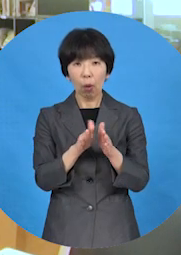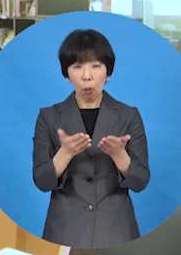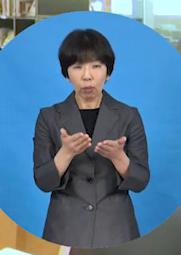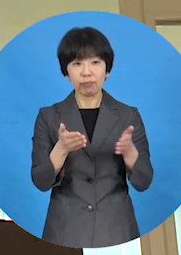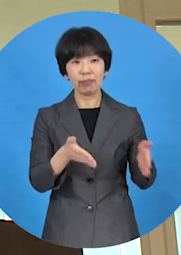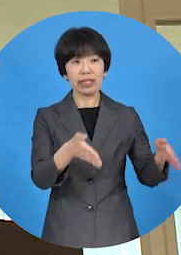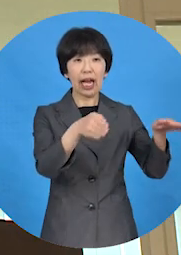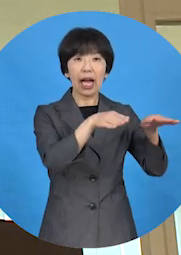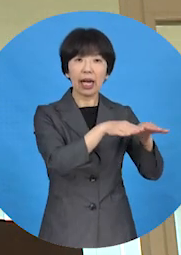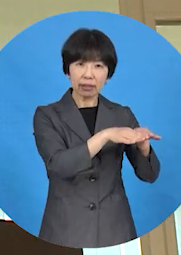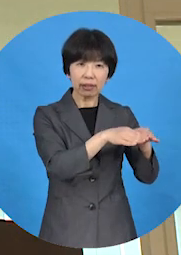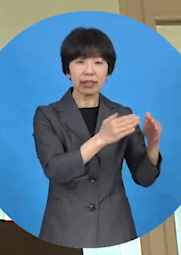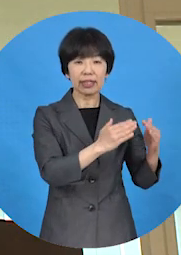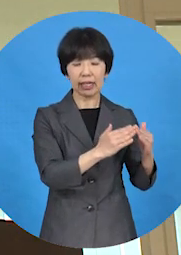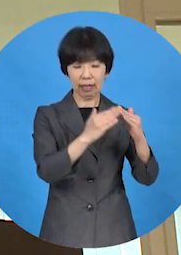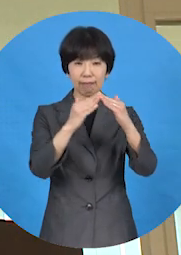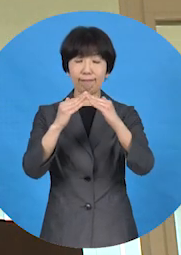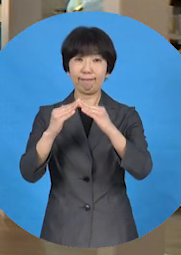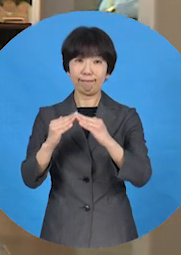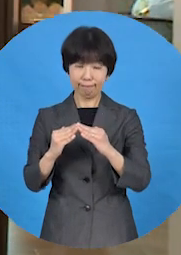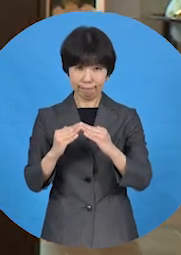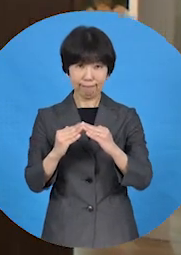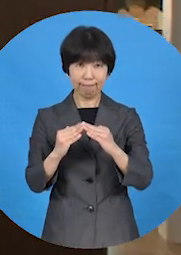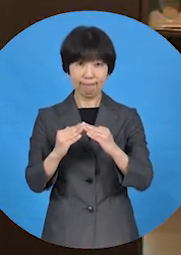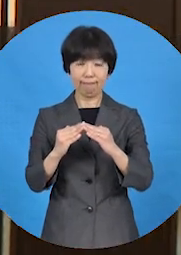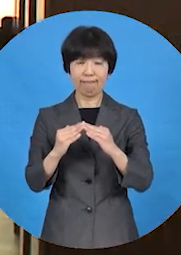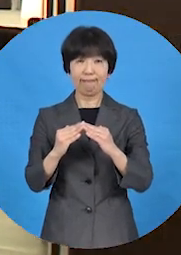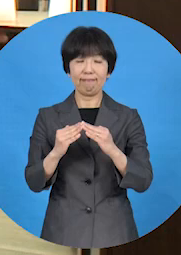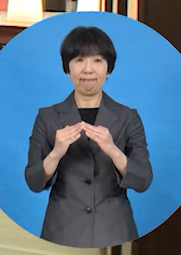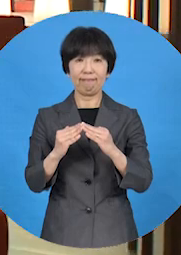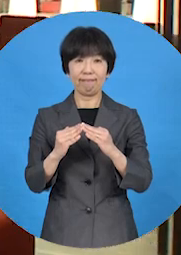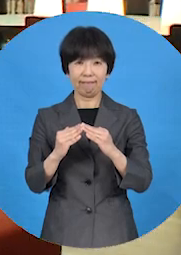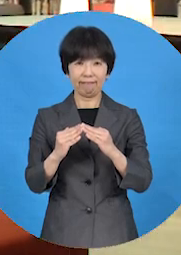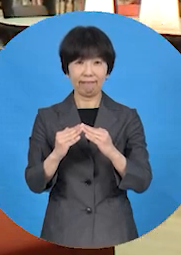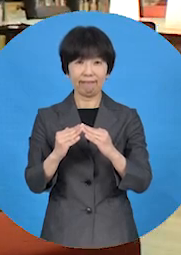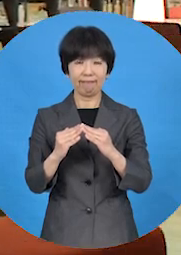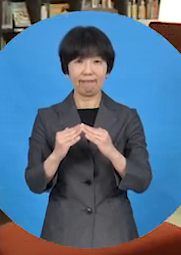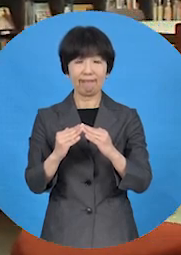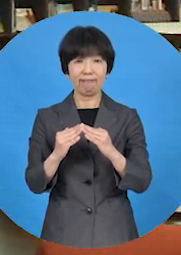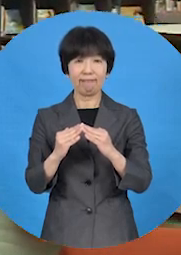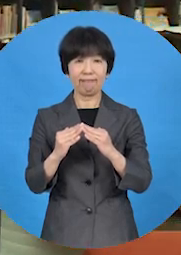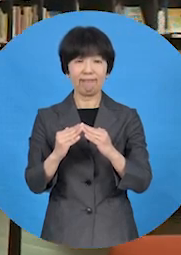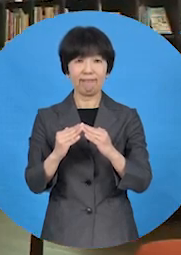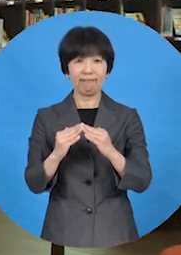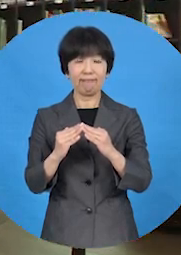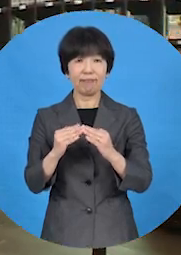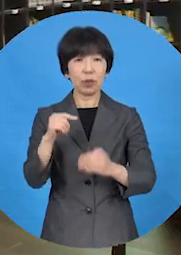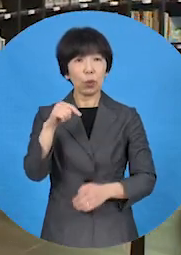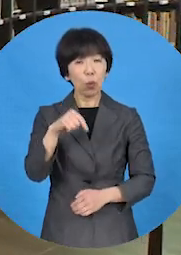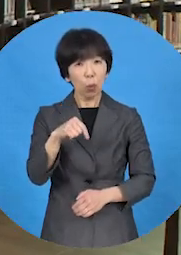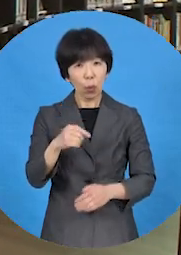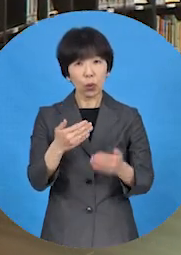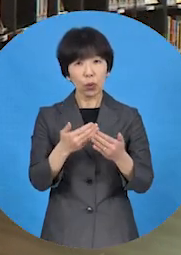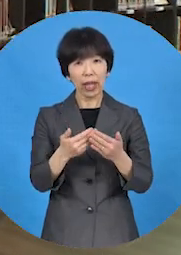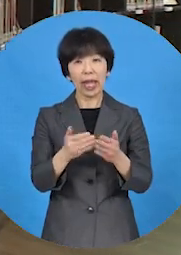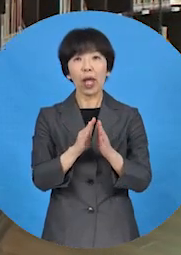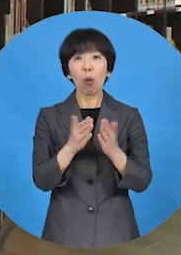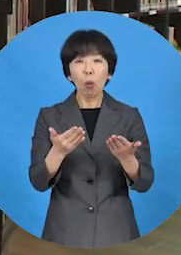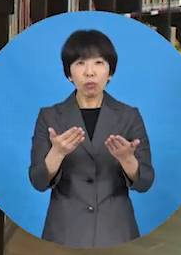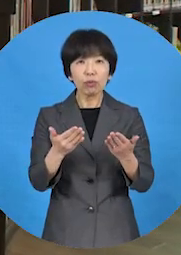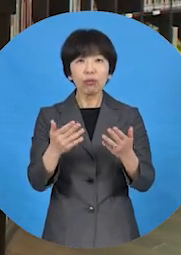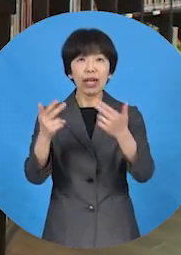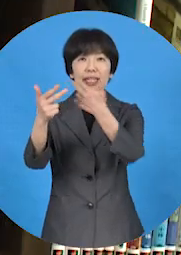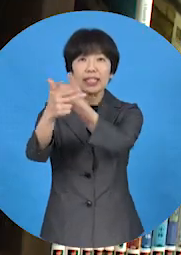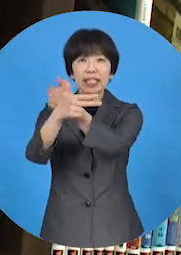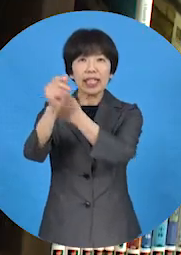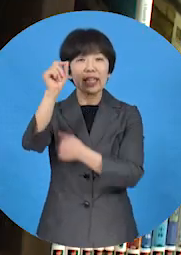、本庁にあった板橋ボローニャ絵本館が併設されました。ここには北イタリ